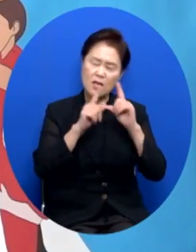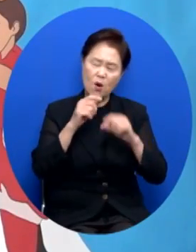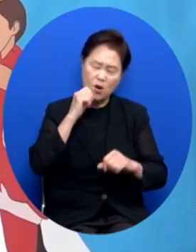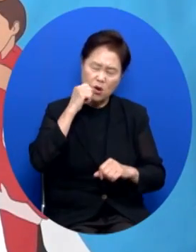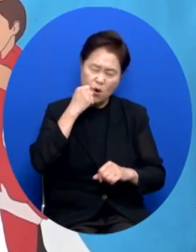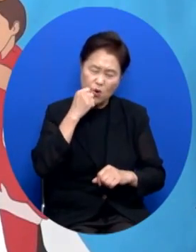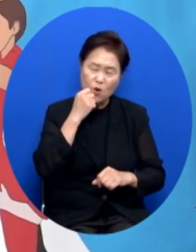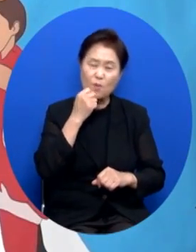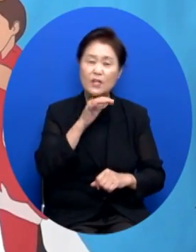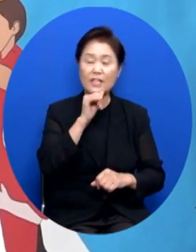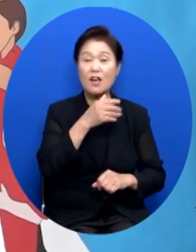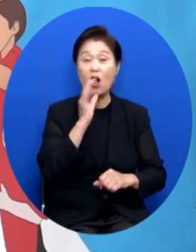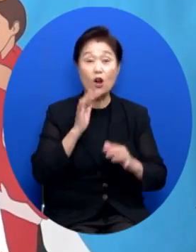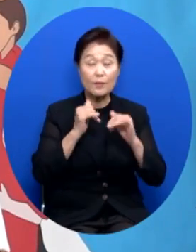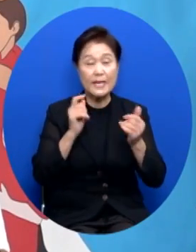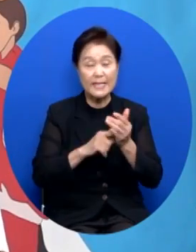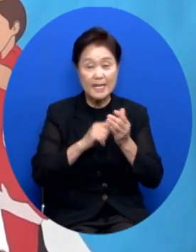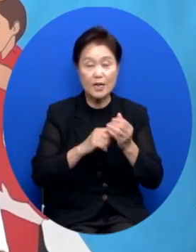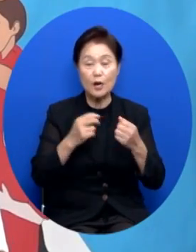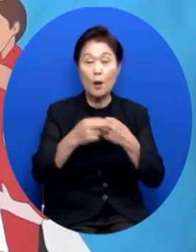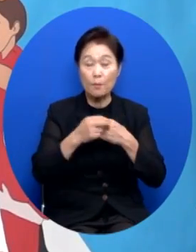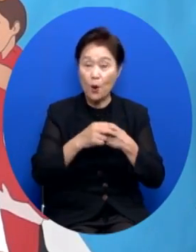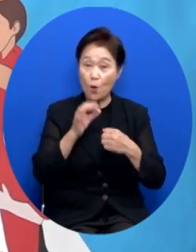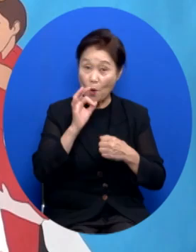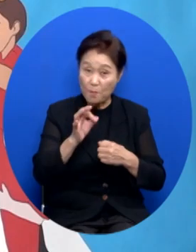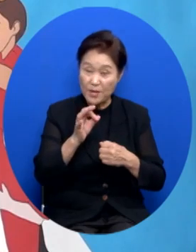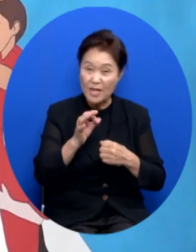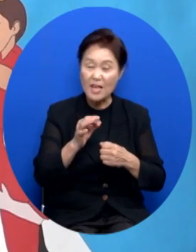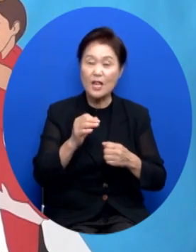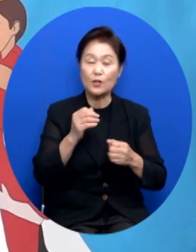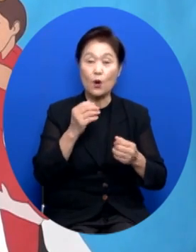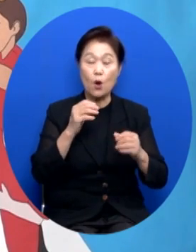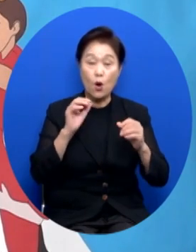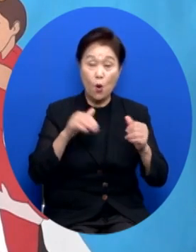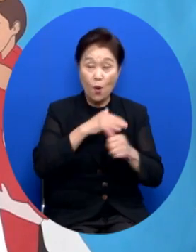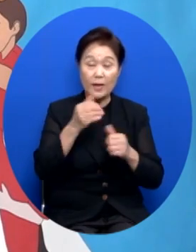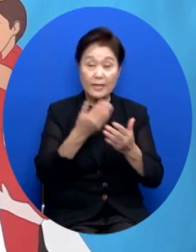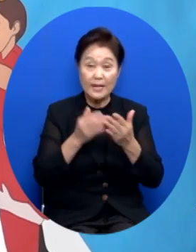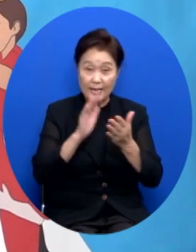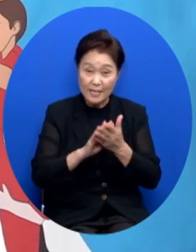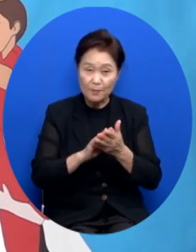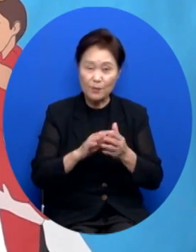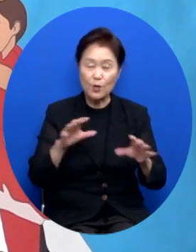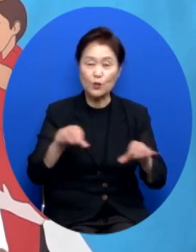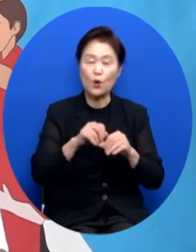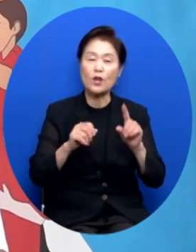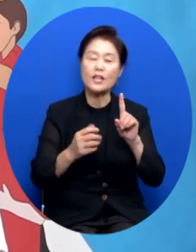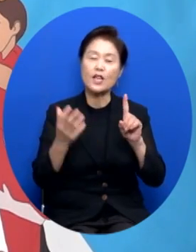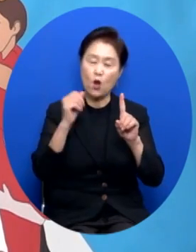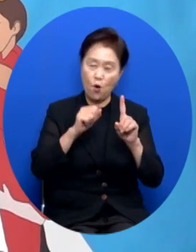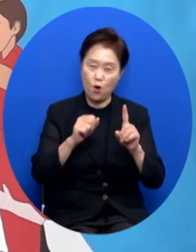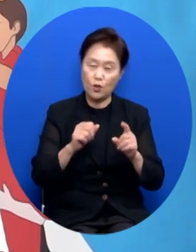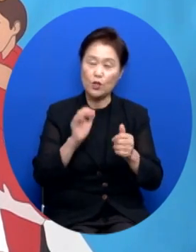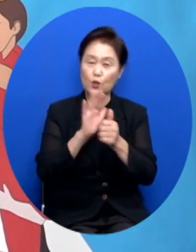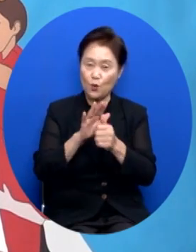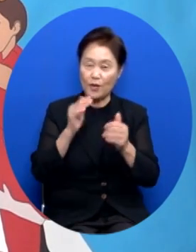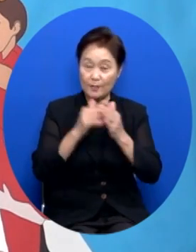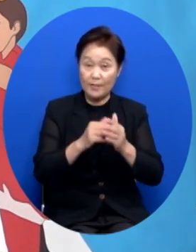있는 어르신들의 긴급 의료비와 주거환경 개선 비용으로 총 1억 원을 지원했습니다. 그리고